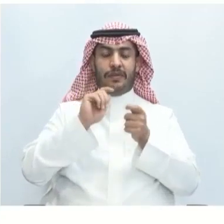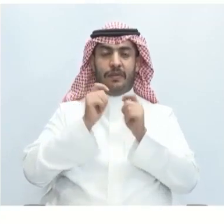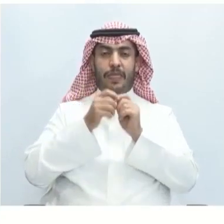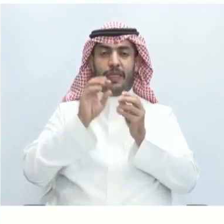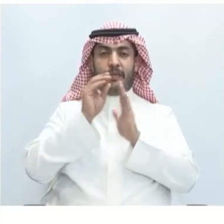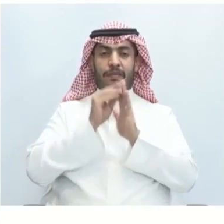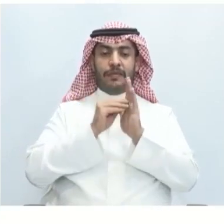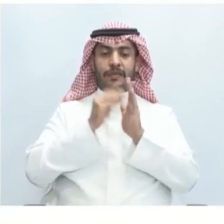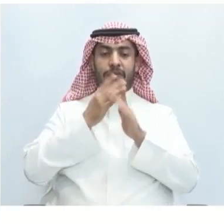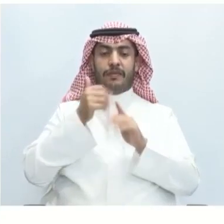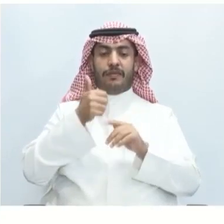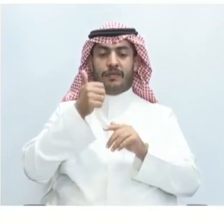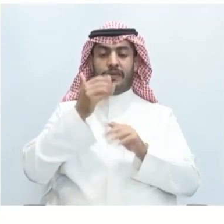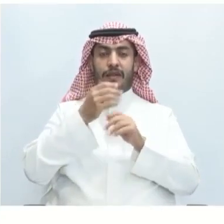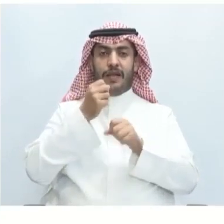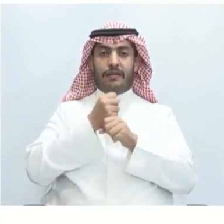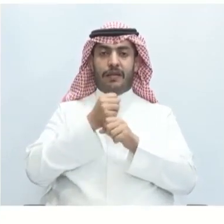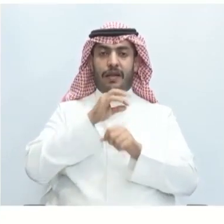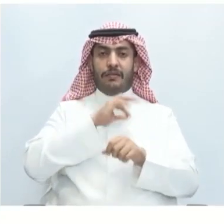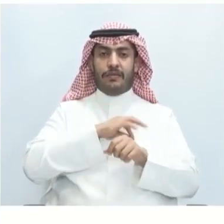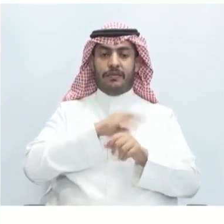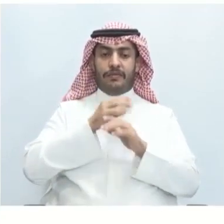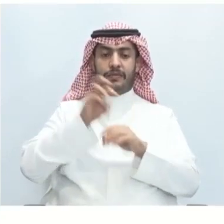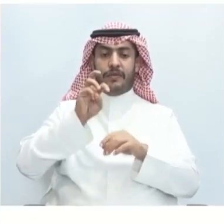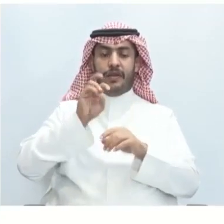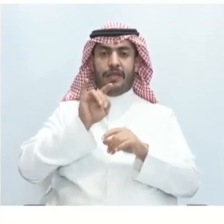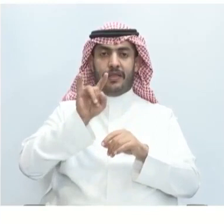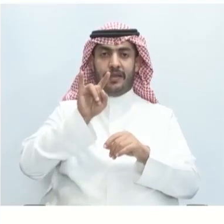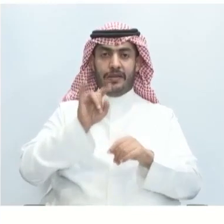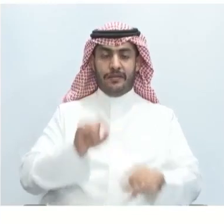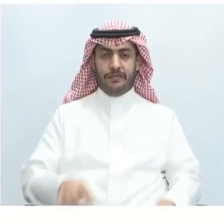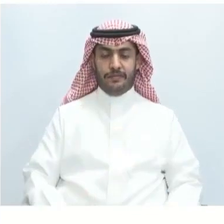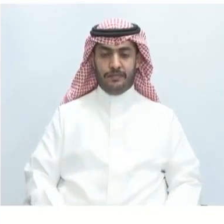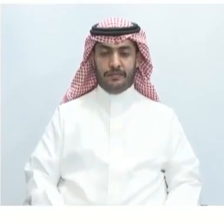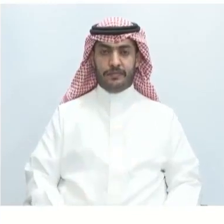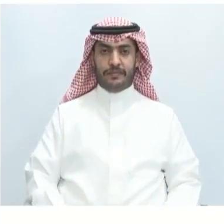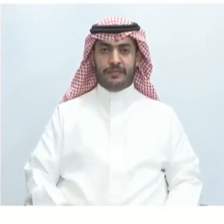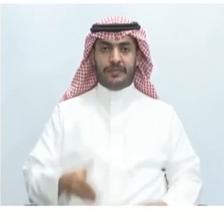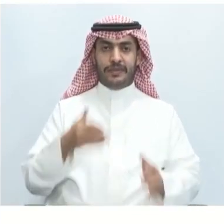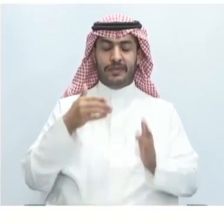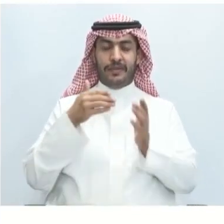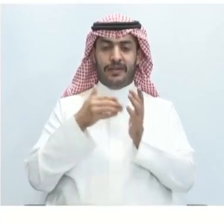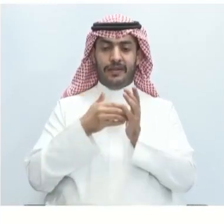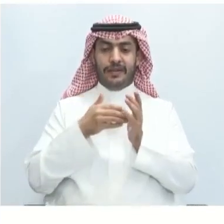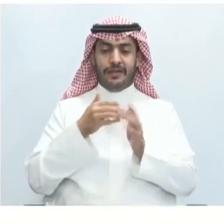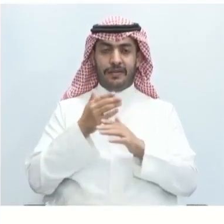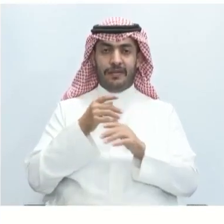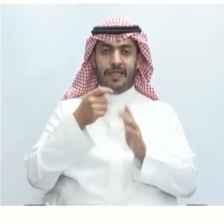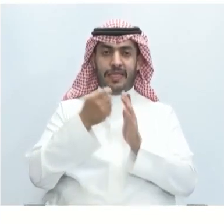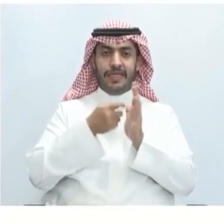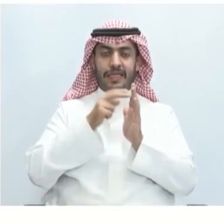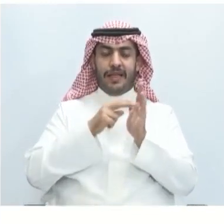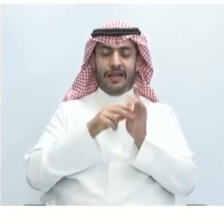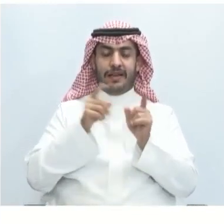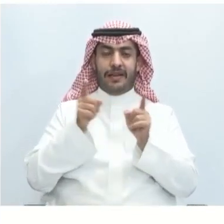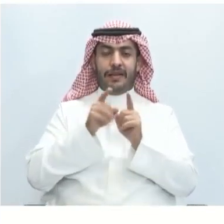البيانات لكي تحسن من عمليه الارباح لشركه الطيران اخيرا ستقوم باعداد تقرير تحليلي